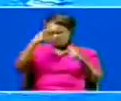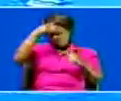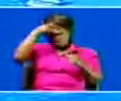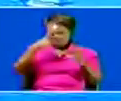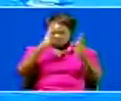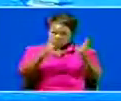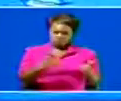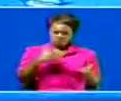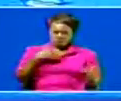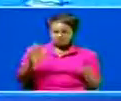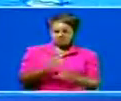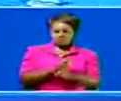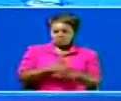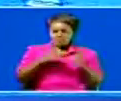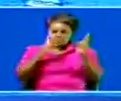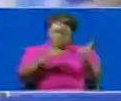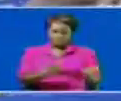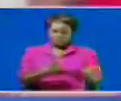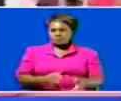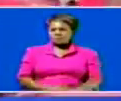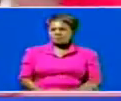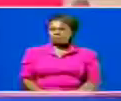Wakhisi na taarifa hiyo kwa kina.